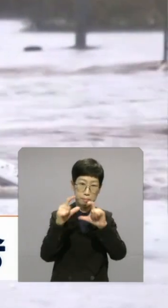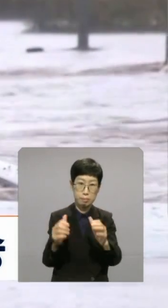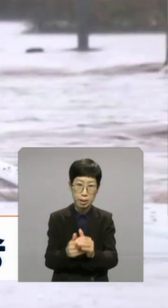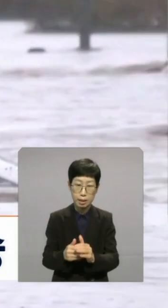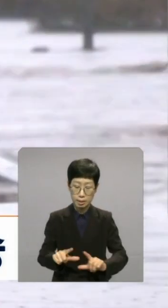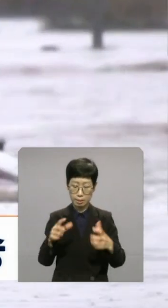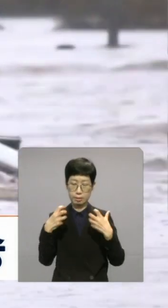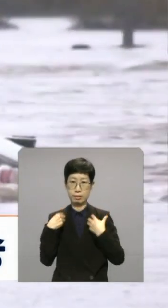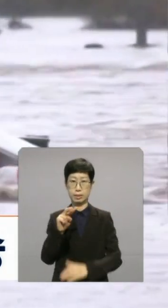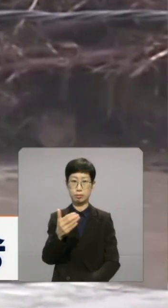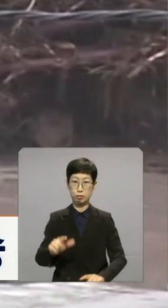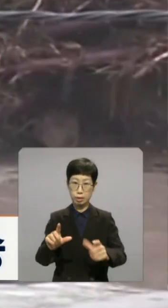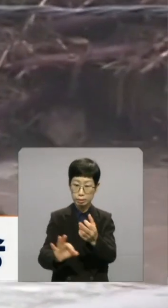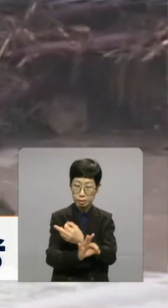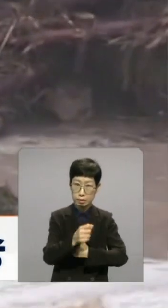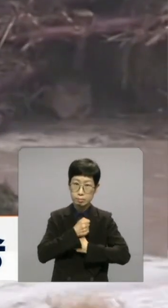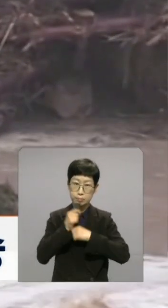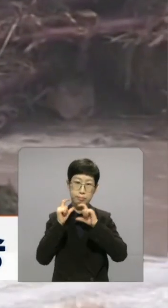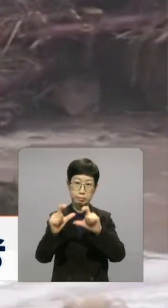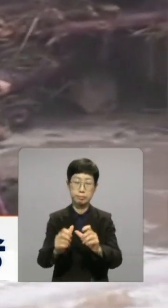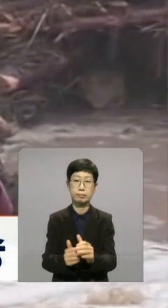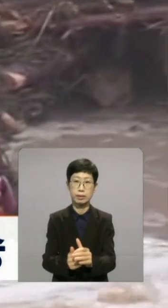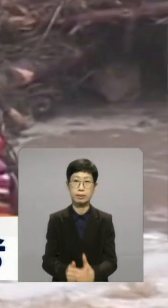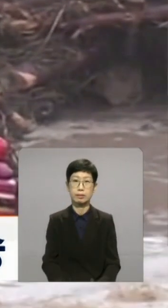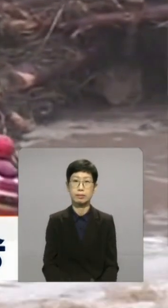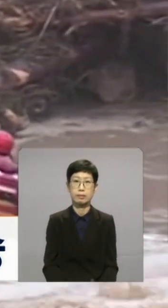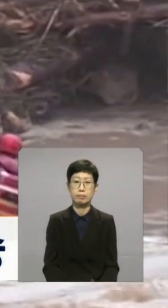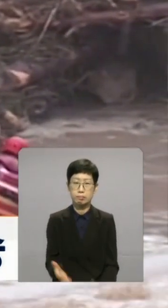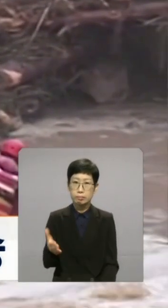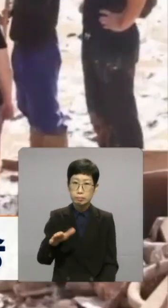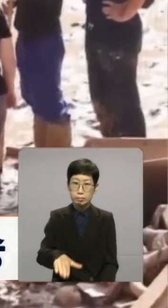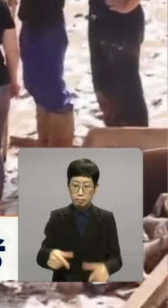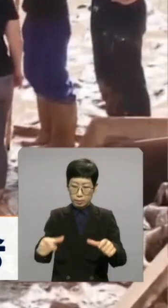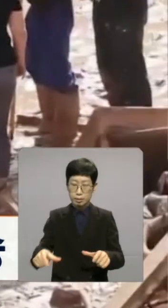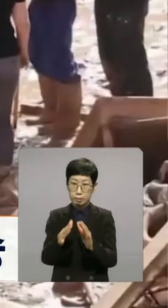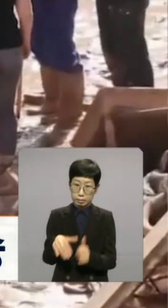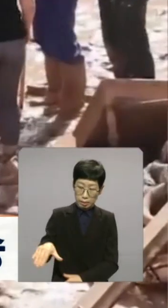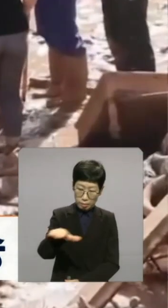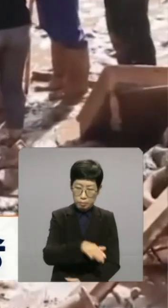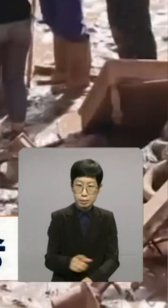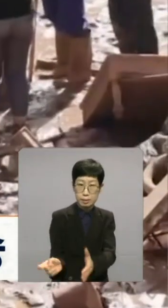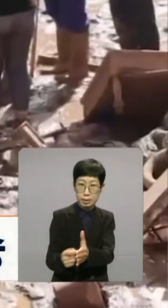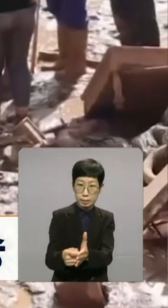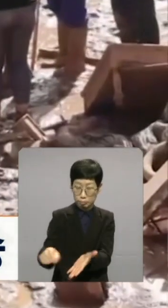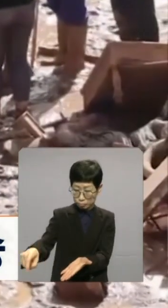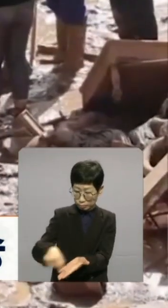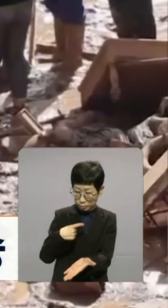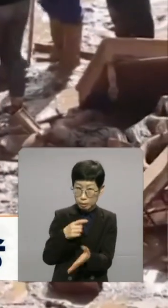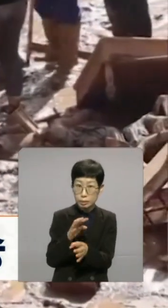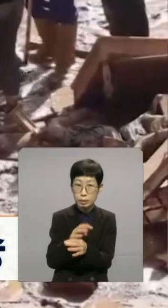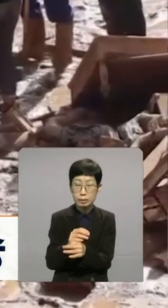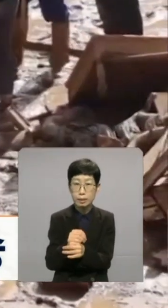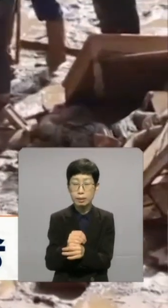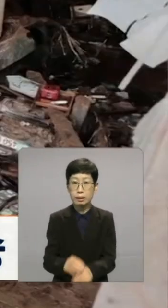29일 아침에 적색경보를 발령했습니다. 하지만 지역 주민에게 긴급 재난 안전 문자가